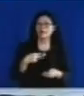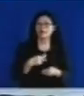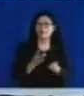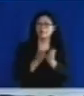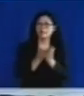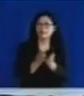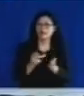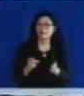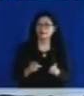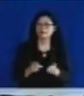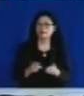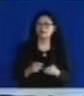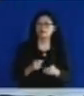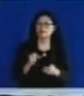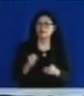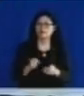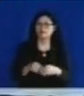peluang yang besar untuk para